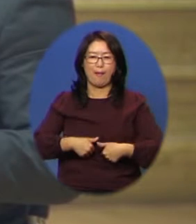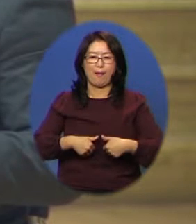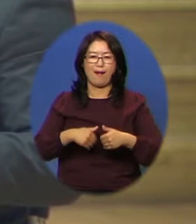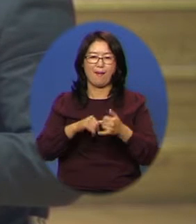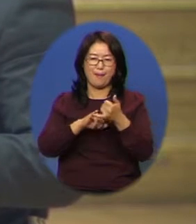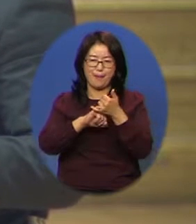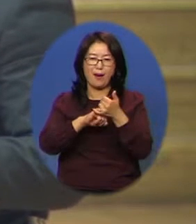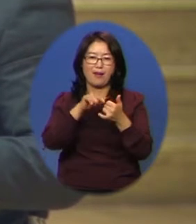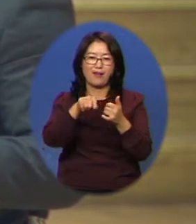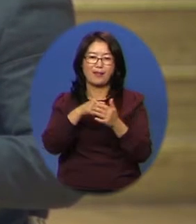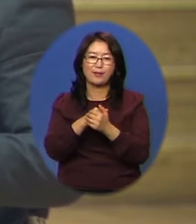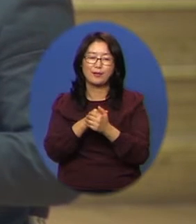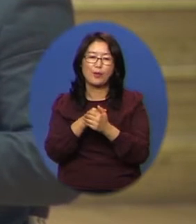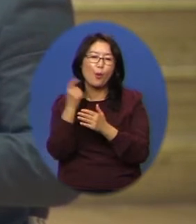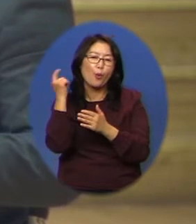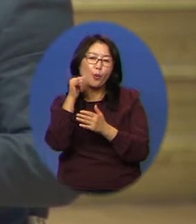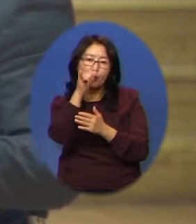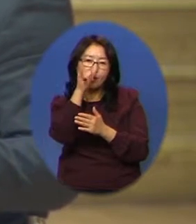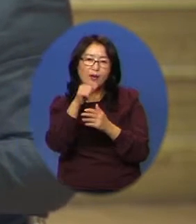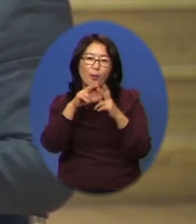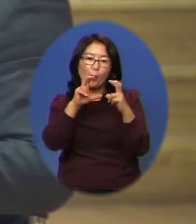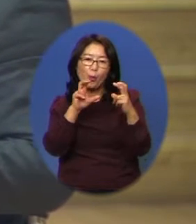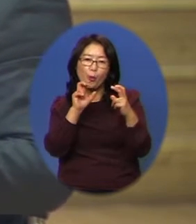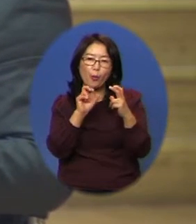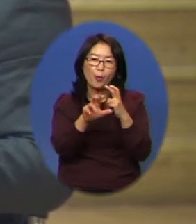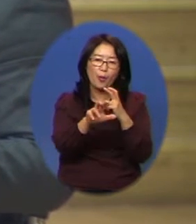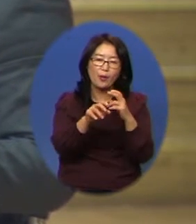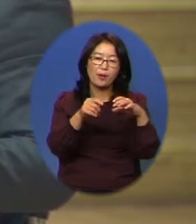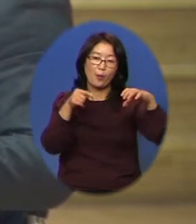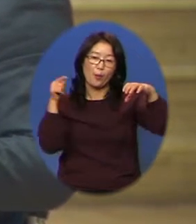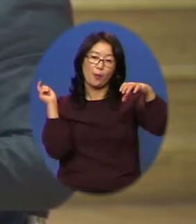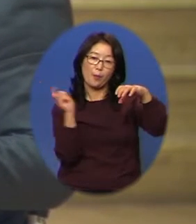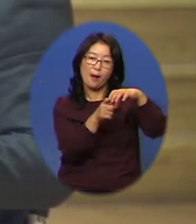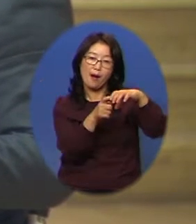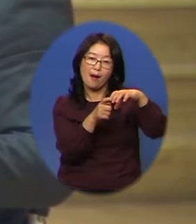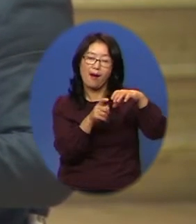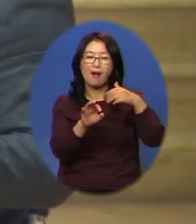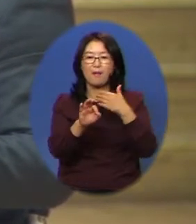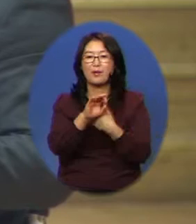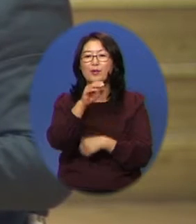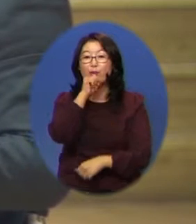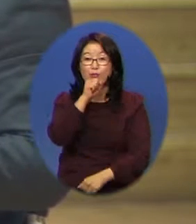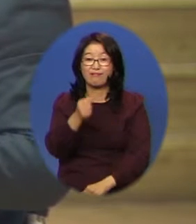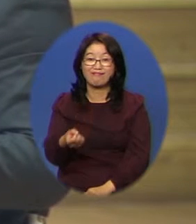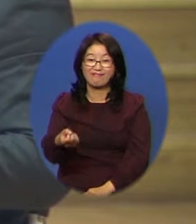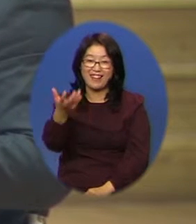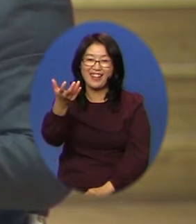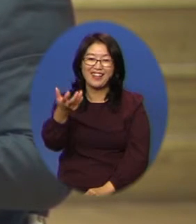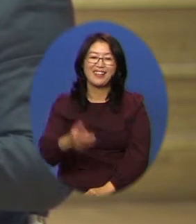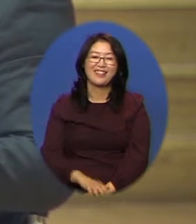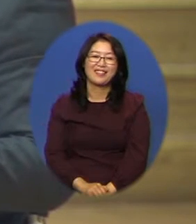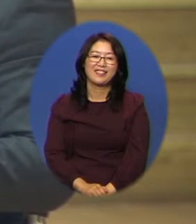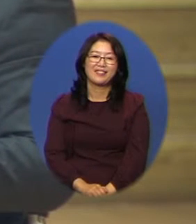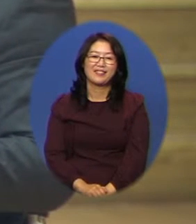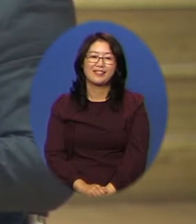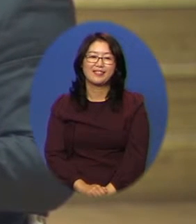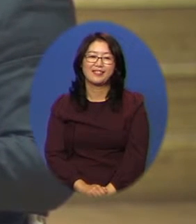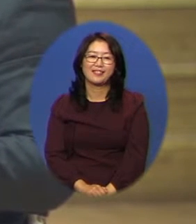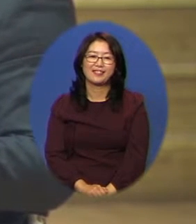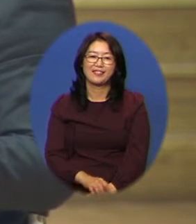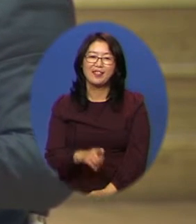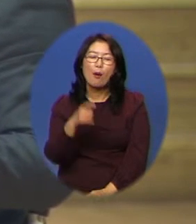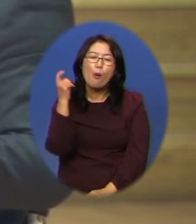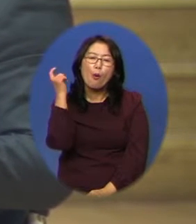소리가 나는 공을 굴려 골대에 골인이 되어야 득점되는 경기랍니다. 특별히